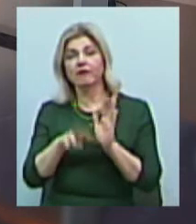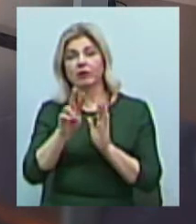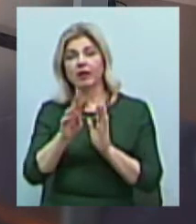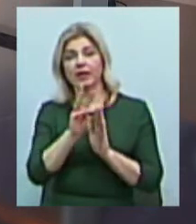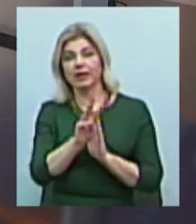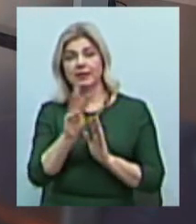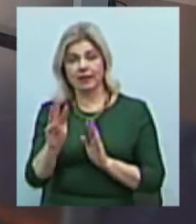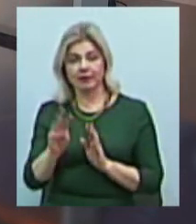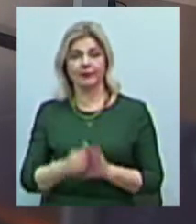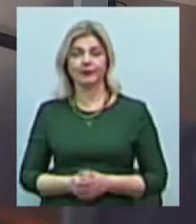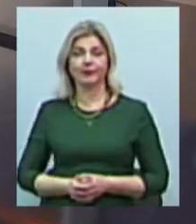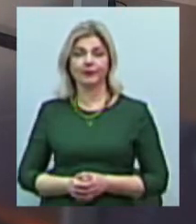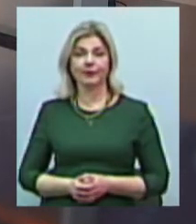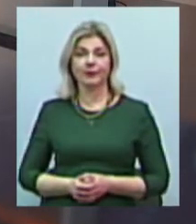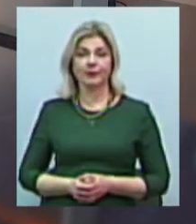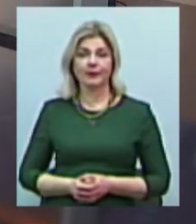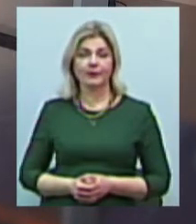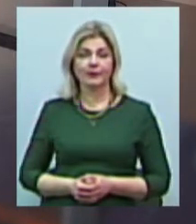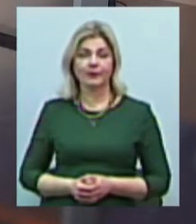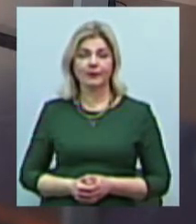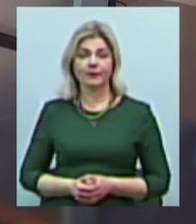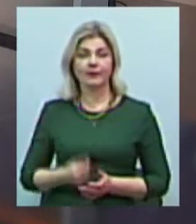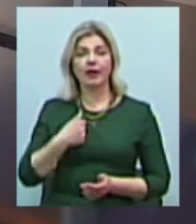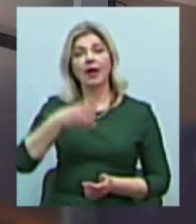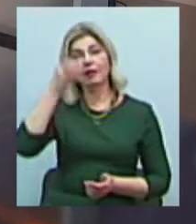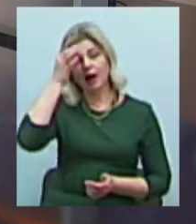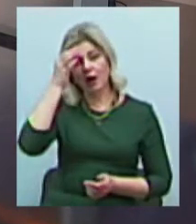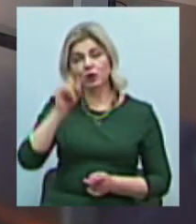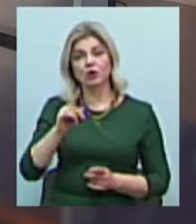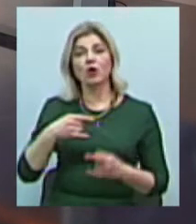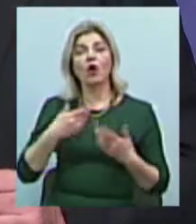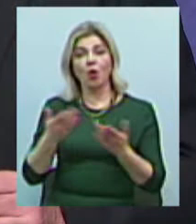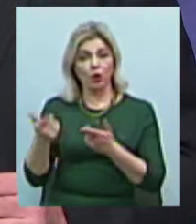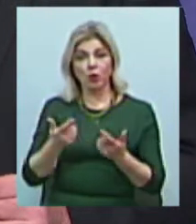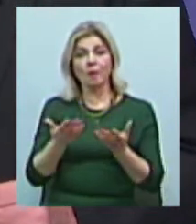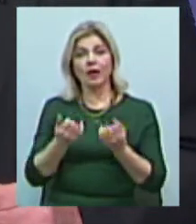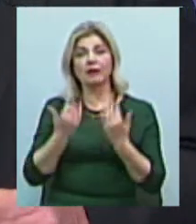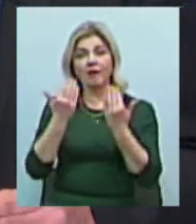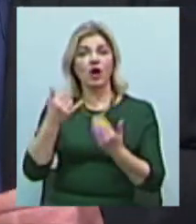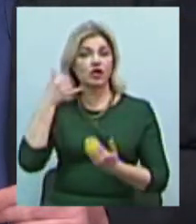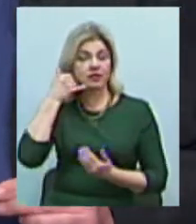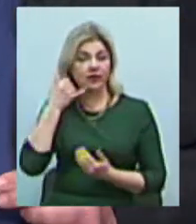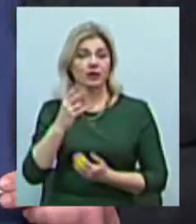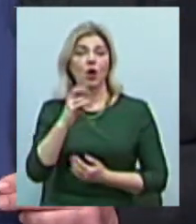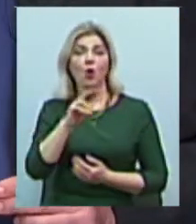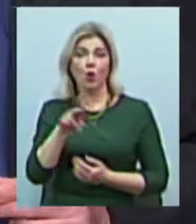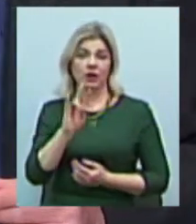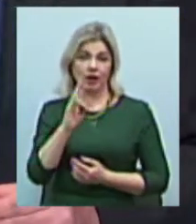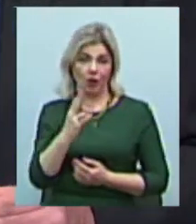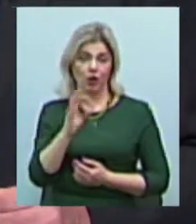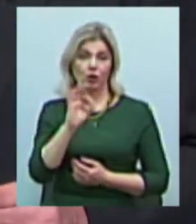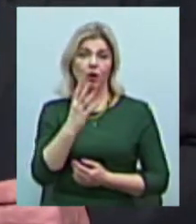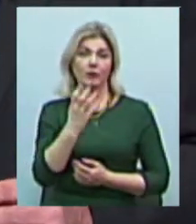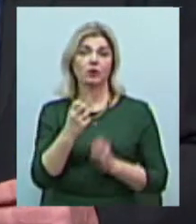76-92-33. Якщо є можливість виправити, будь ласка. І я нагадую, шановні глядачі, що ми готові приймати ваші дзвінки. Код Миколаєва 0512, телефон